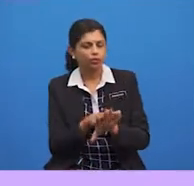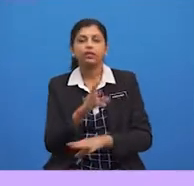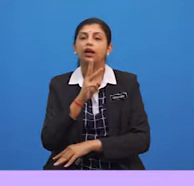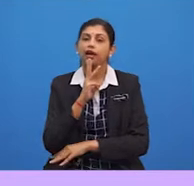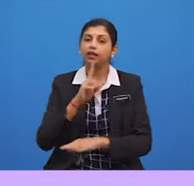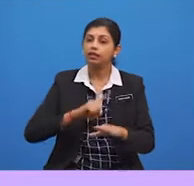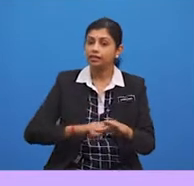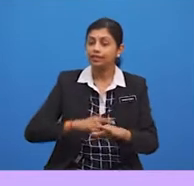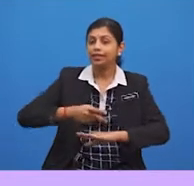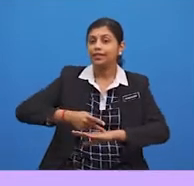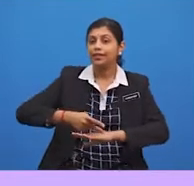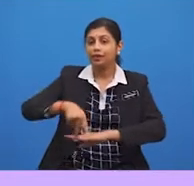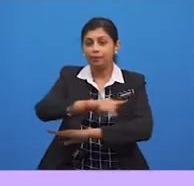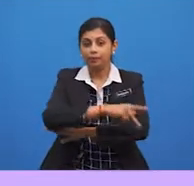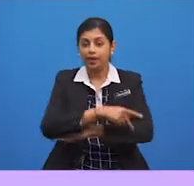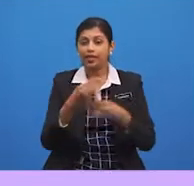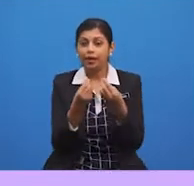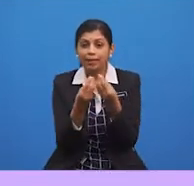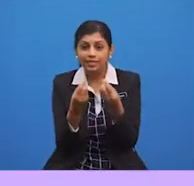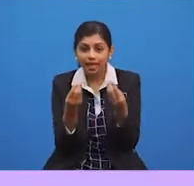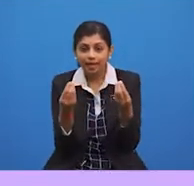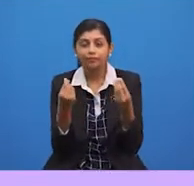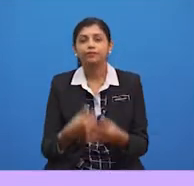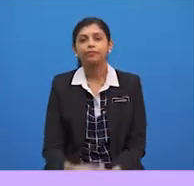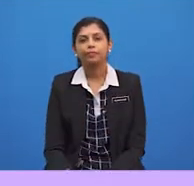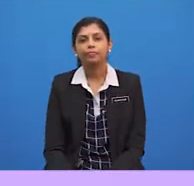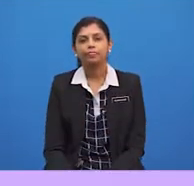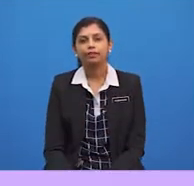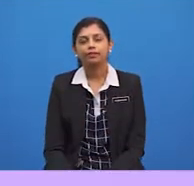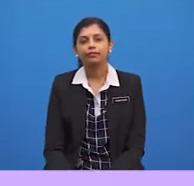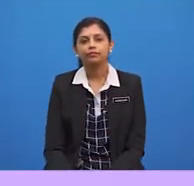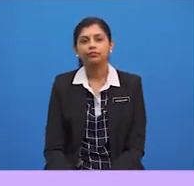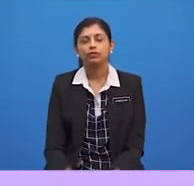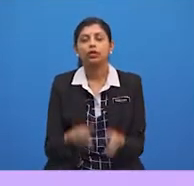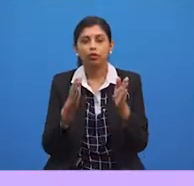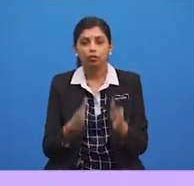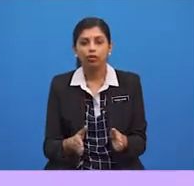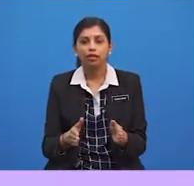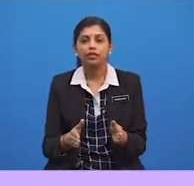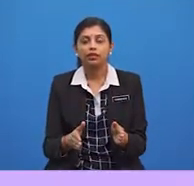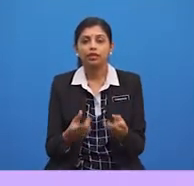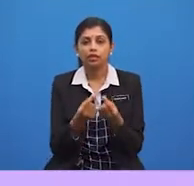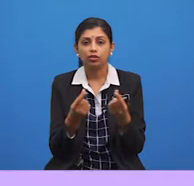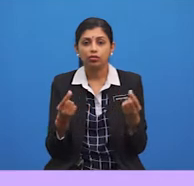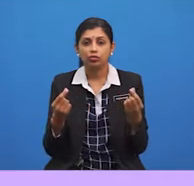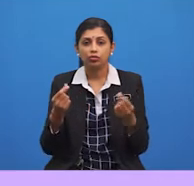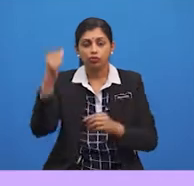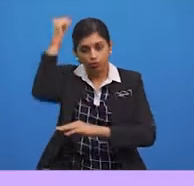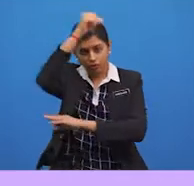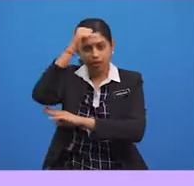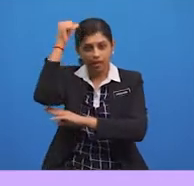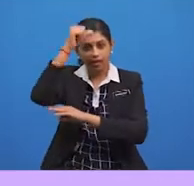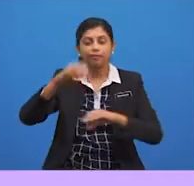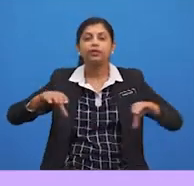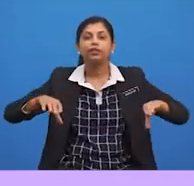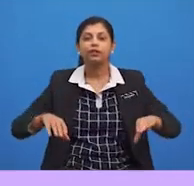padang pasir. Selain itu, penduduk di Gurun Arab melakukan